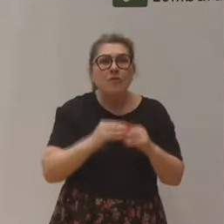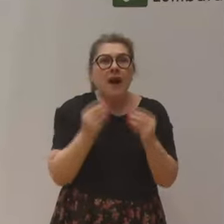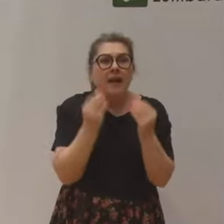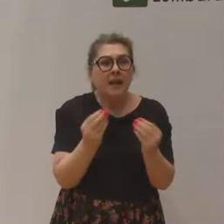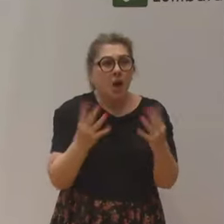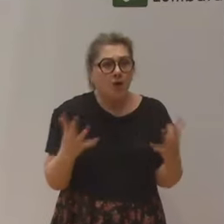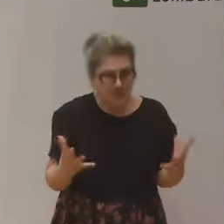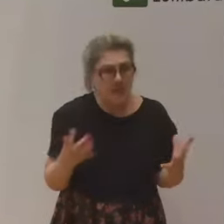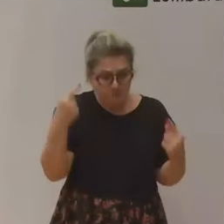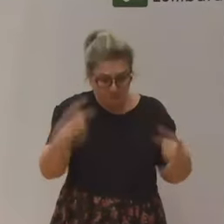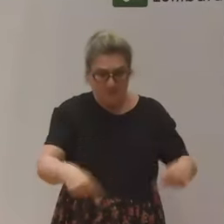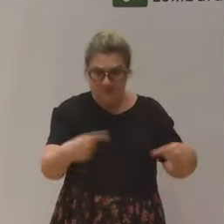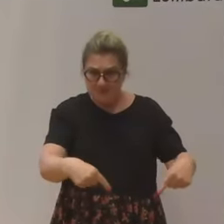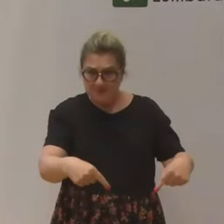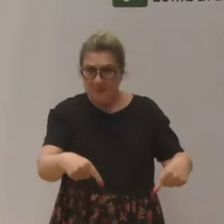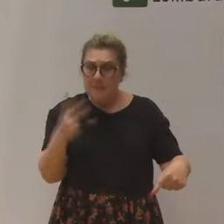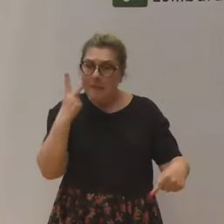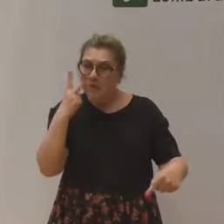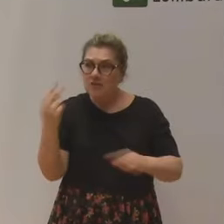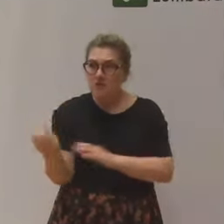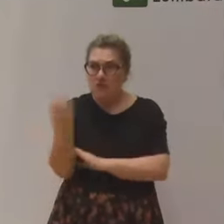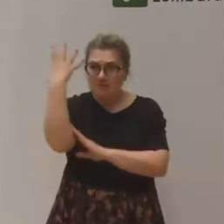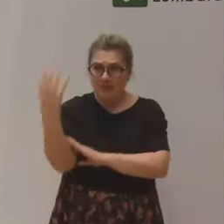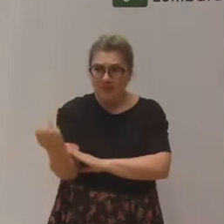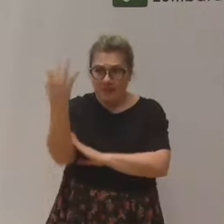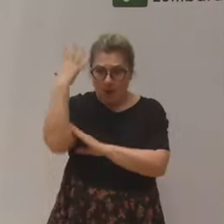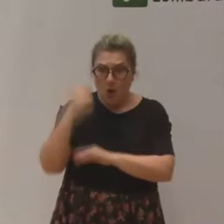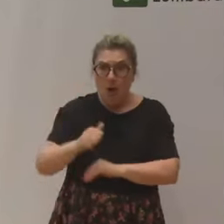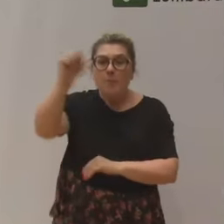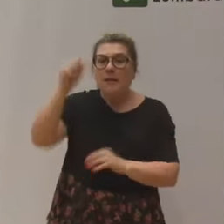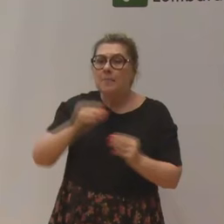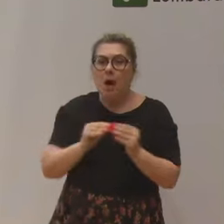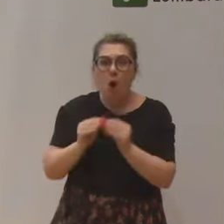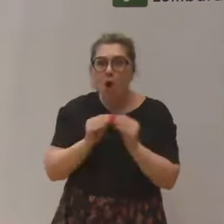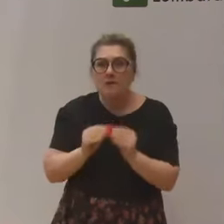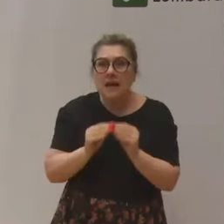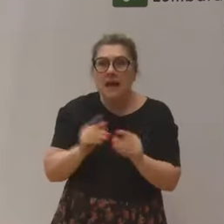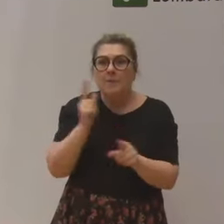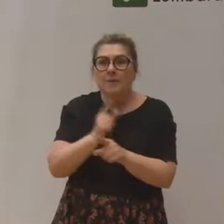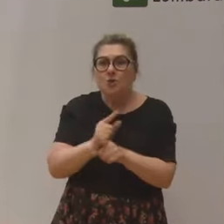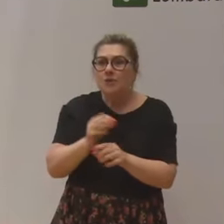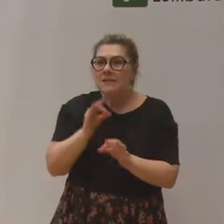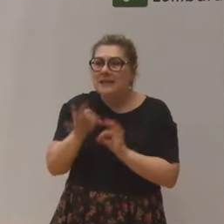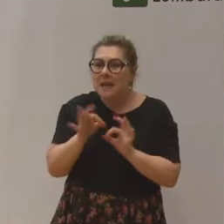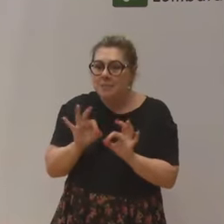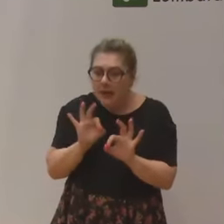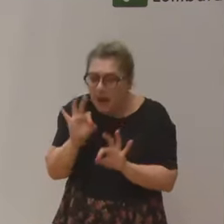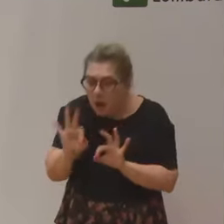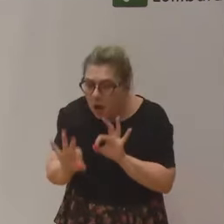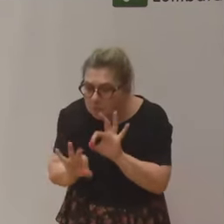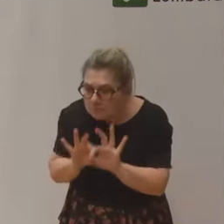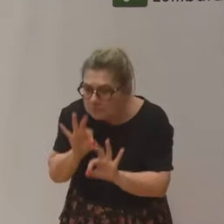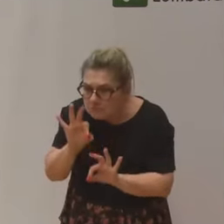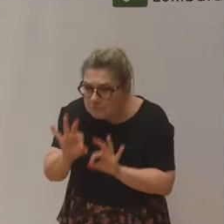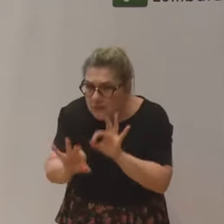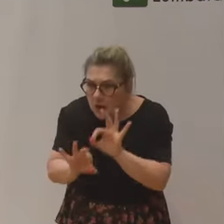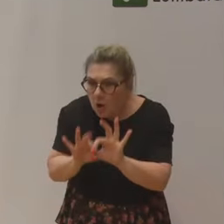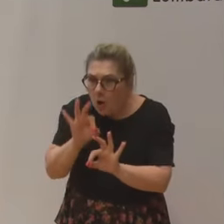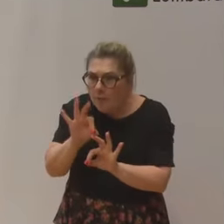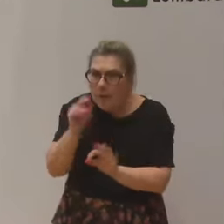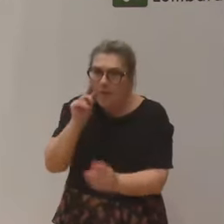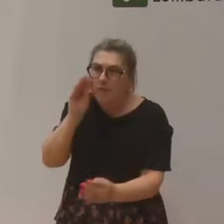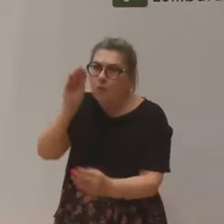allora lo abbiamo rintracciato in questi video. La prima cosa da fare è coltivare sempre la prospettiva dell'emancipazione,